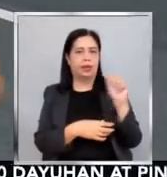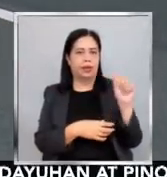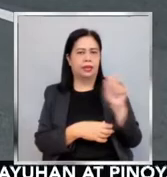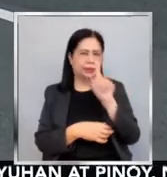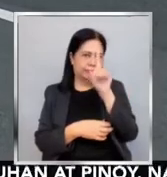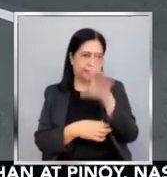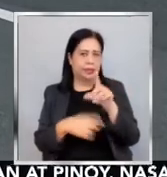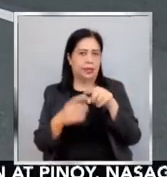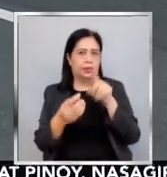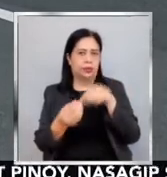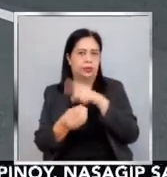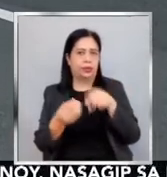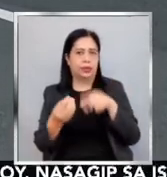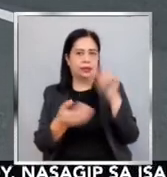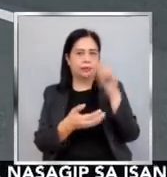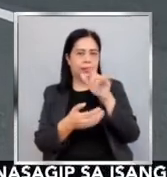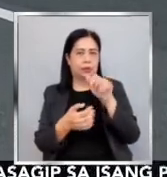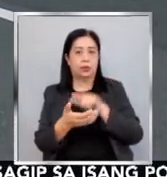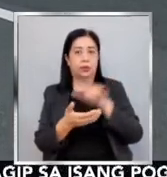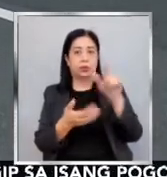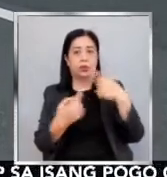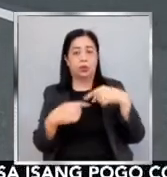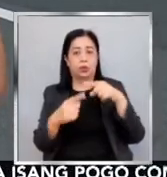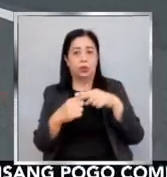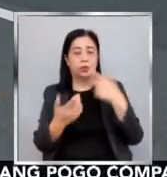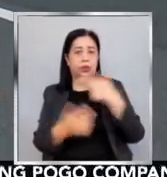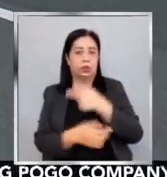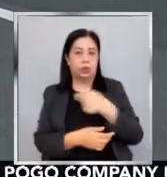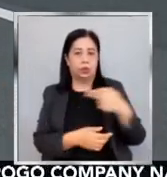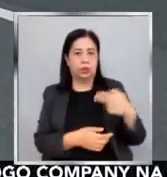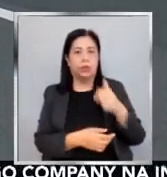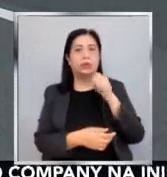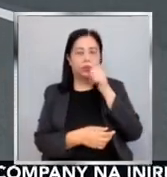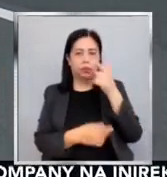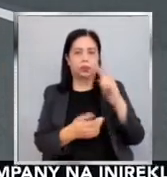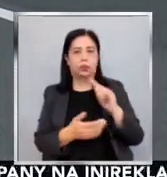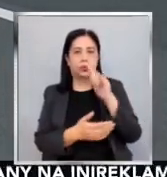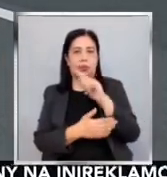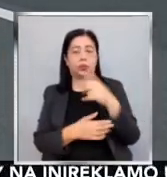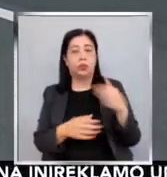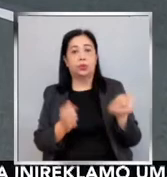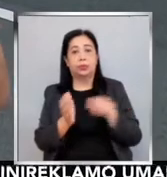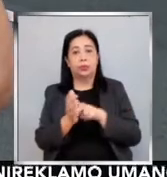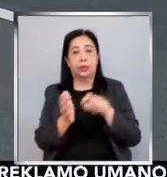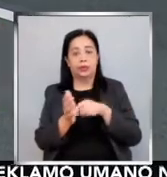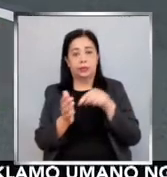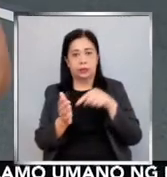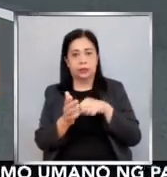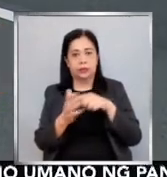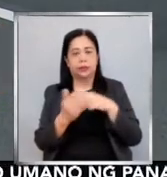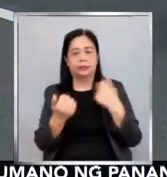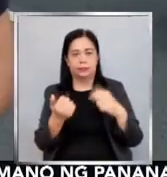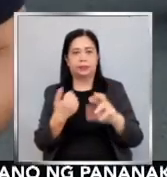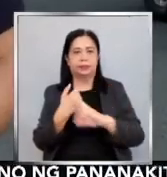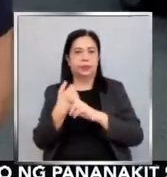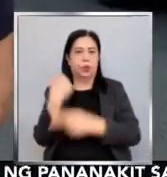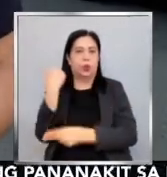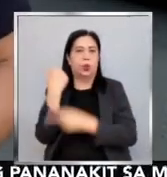canceled flight na natitira, yung biyaheng papuntang Indonesia, bukas sila makakaalis. Yung mga pasahero daw niyan ay ibinook na ng hotel ng